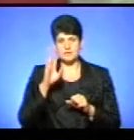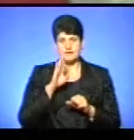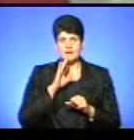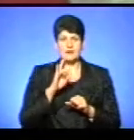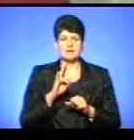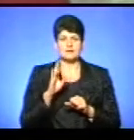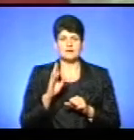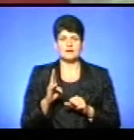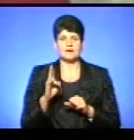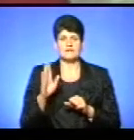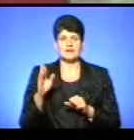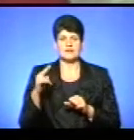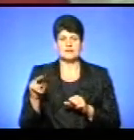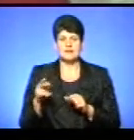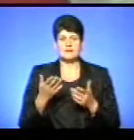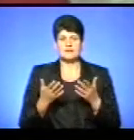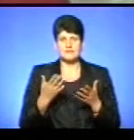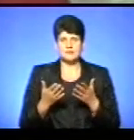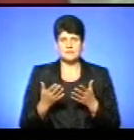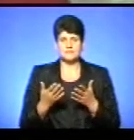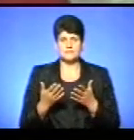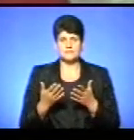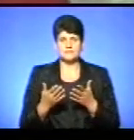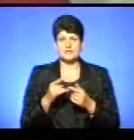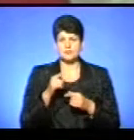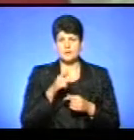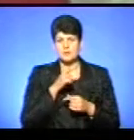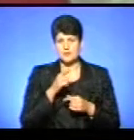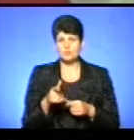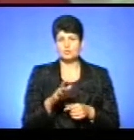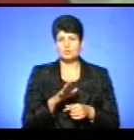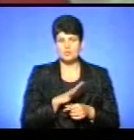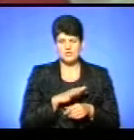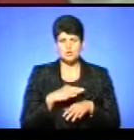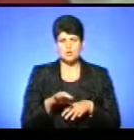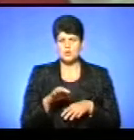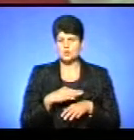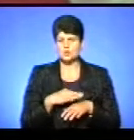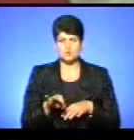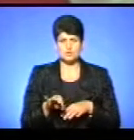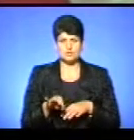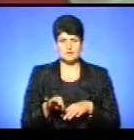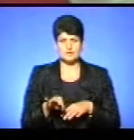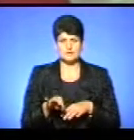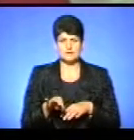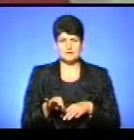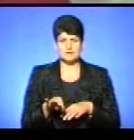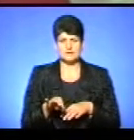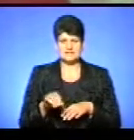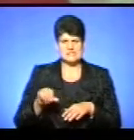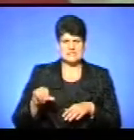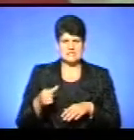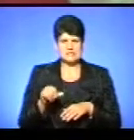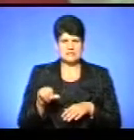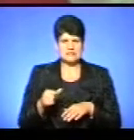НКВДисти, які, як звісно, на ті періоди були жорстокі, їдкі, як собаки, як на